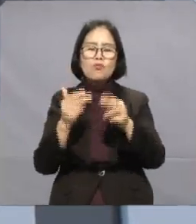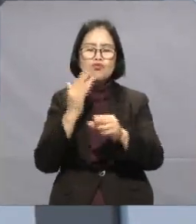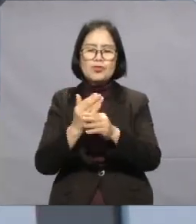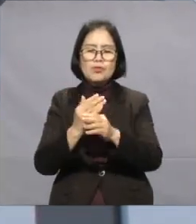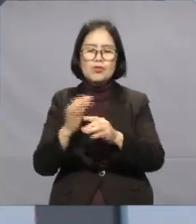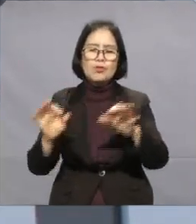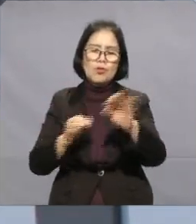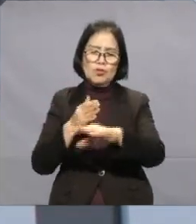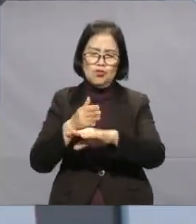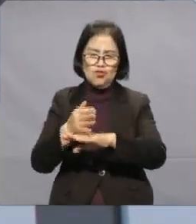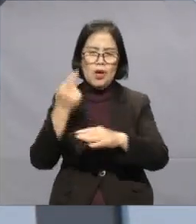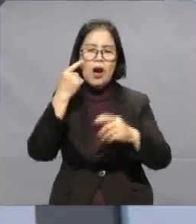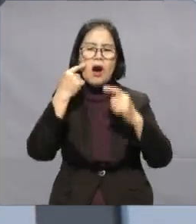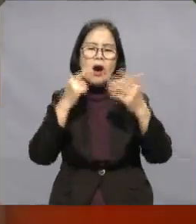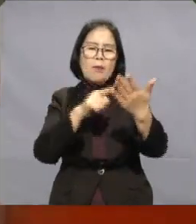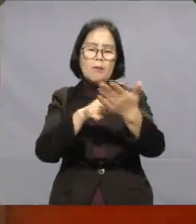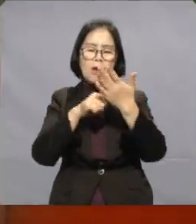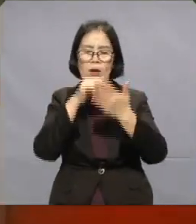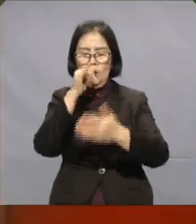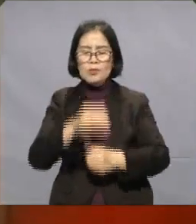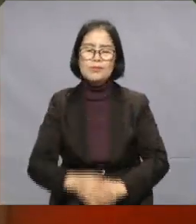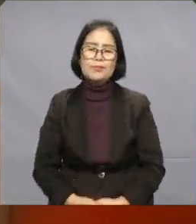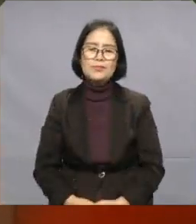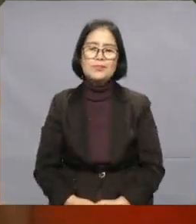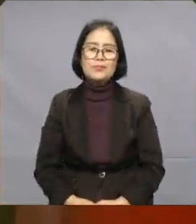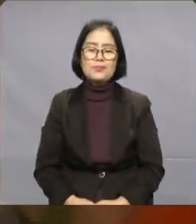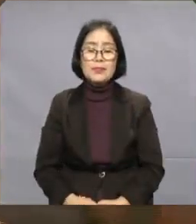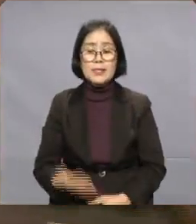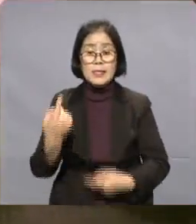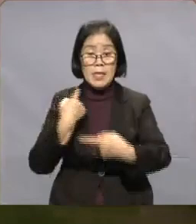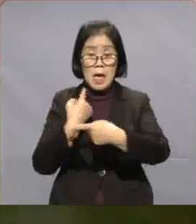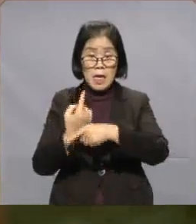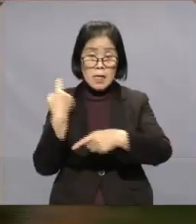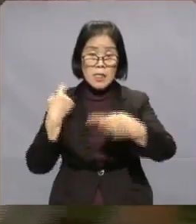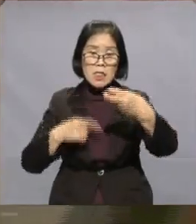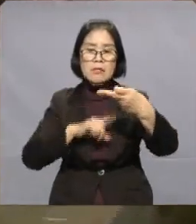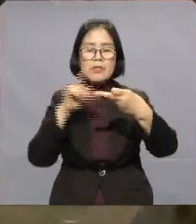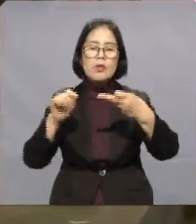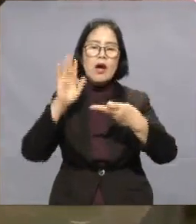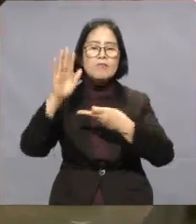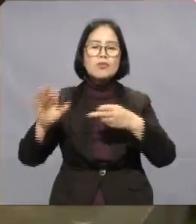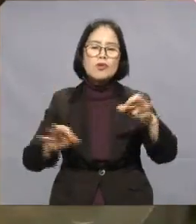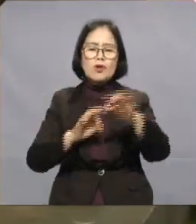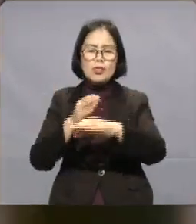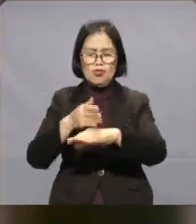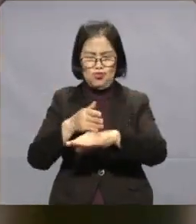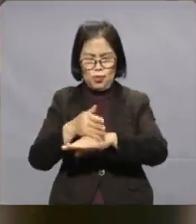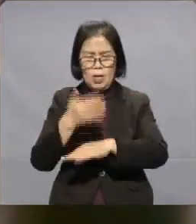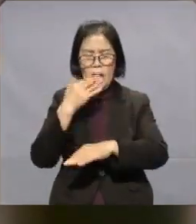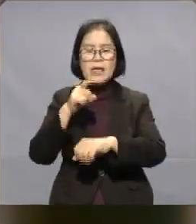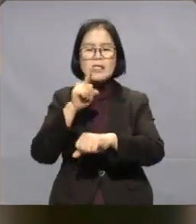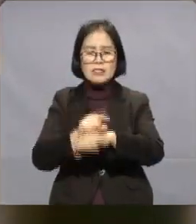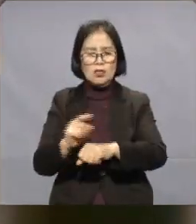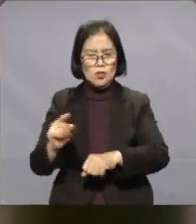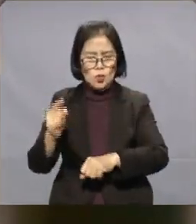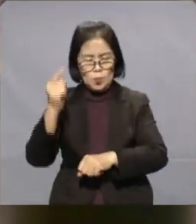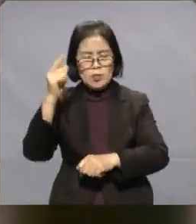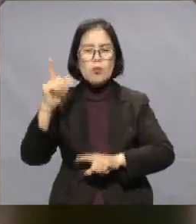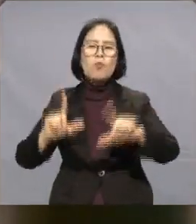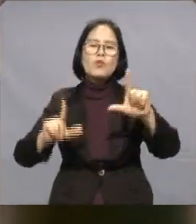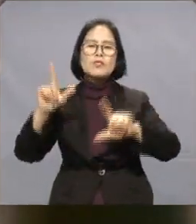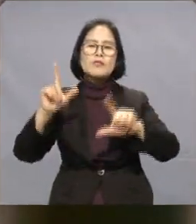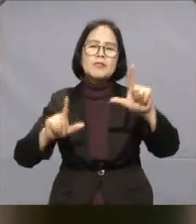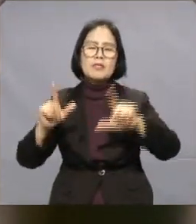가시화되는 모습이라고 밝혔습니다. KDI는 지난해 12월 앞으로 경기가 둔화할 가능성이 높아지는